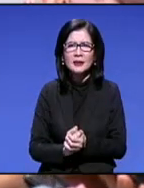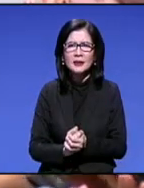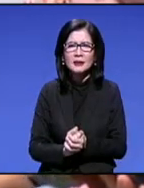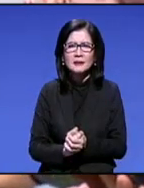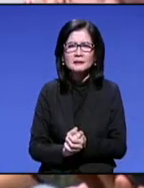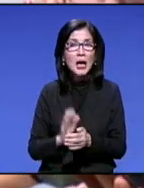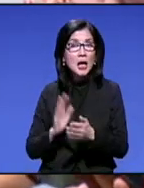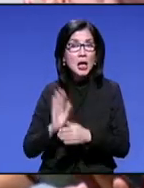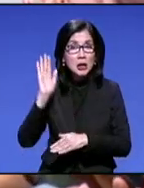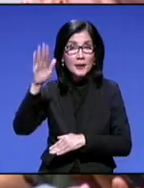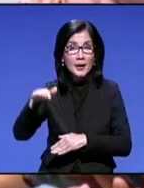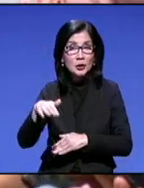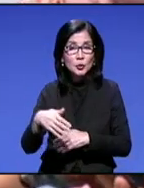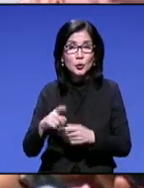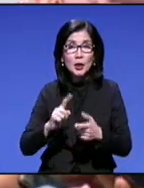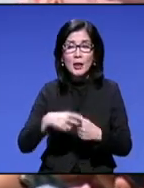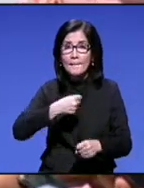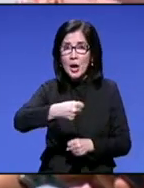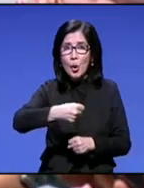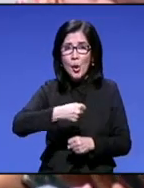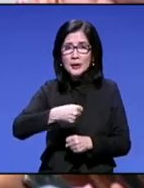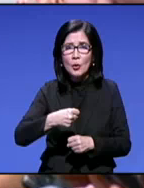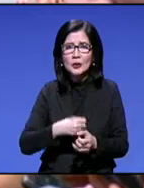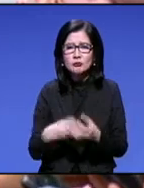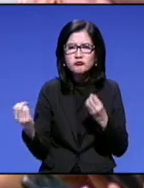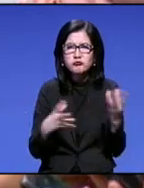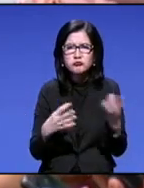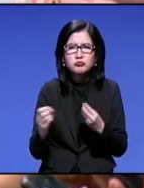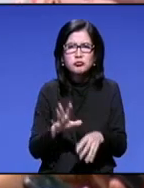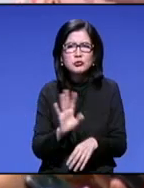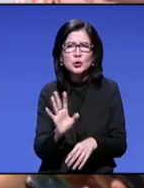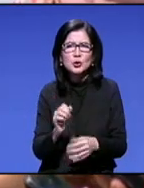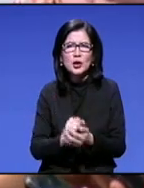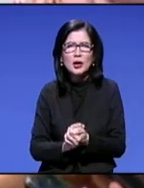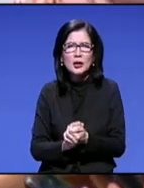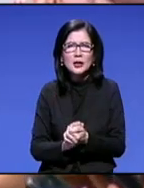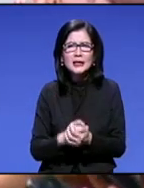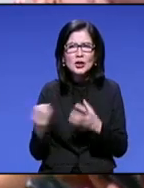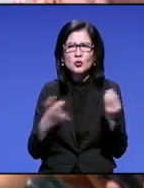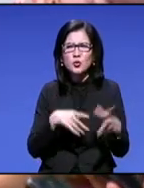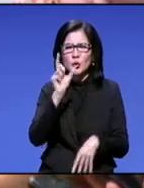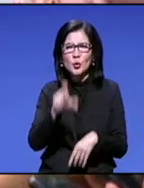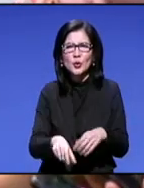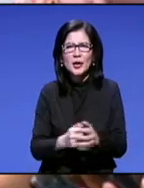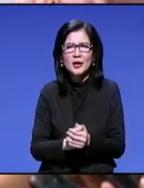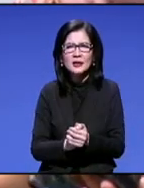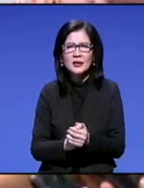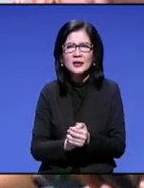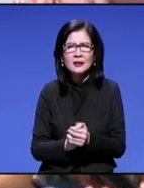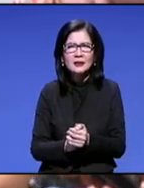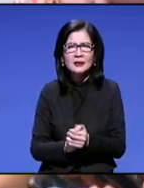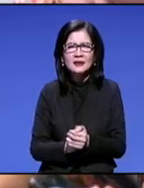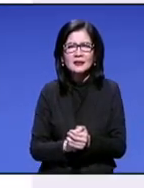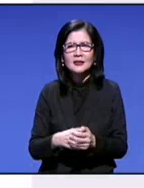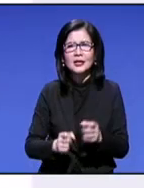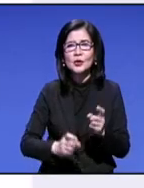ini teman-teman wartawan perangnya sudah bukan perang lagi perang ini perang manusia nanti pinter-pinteran kita perang